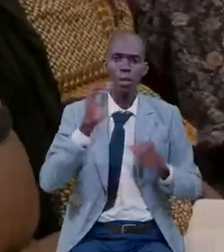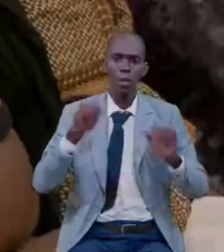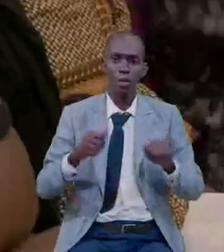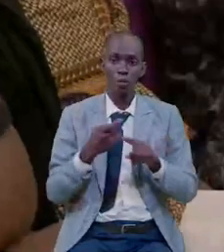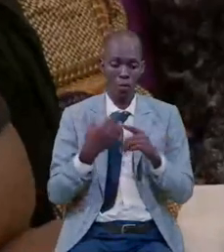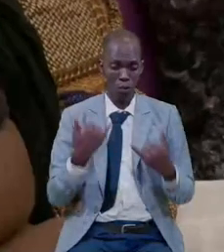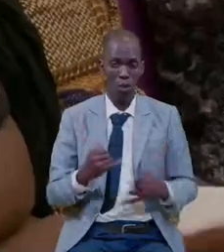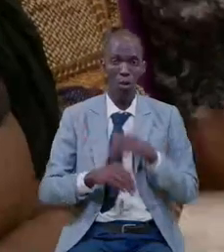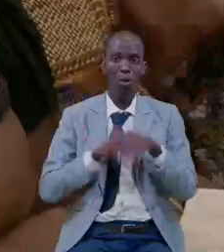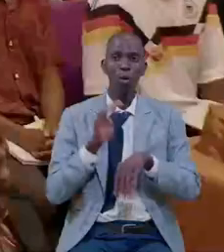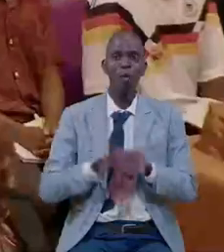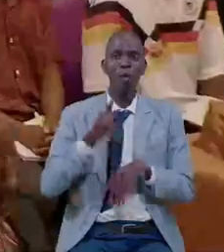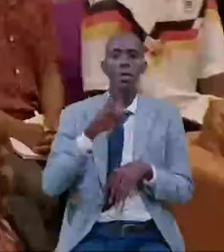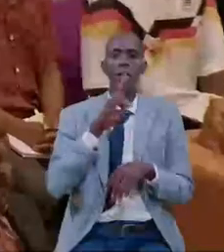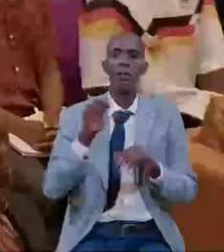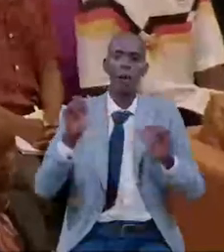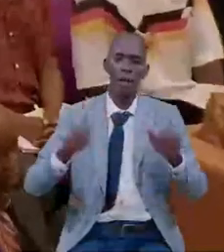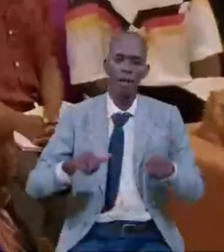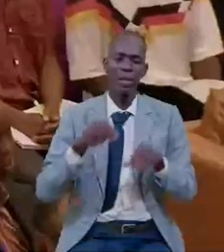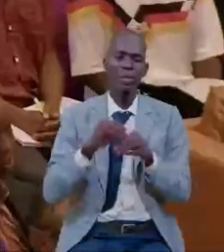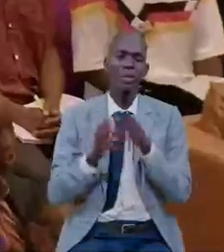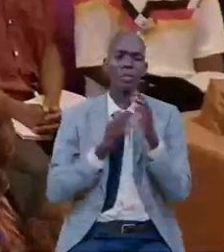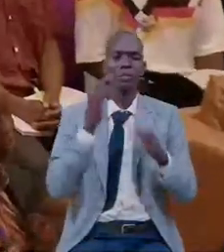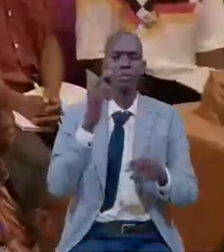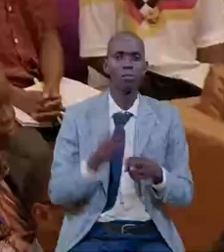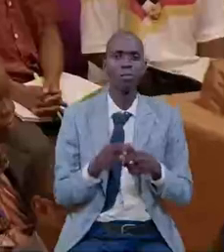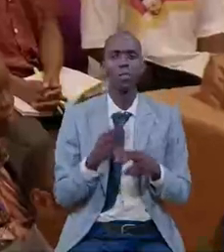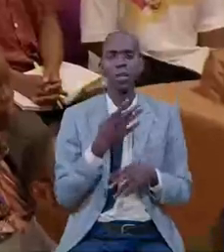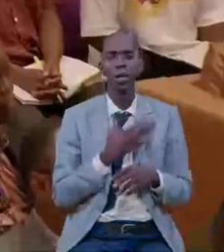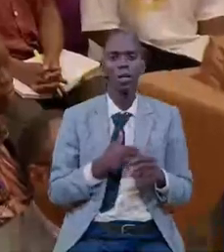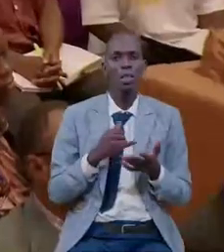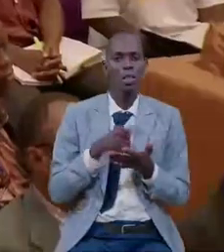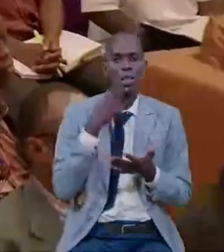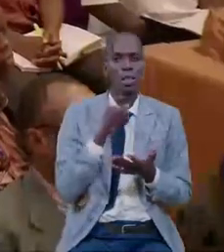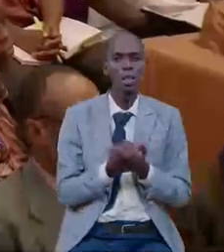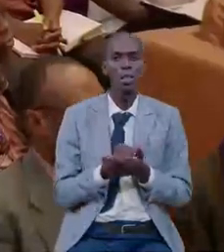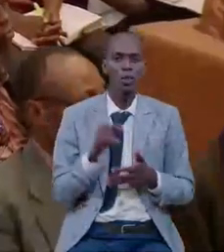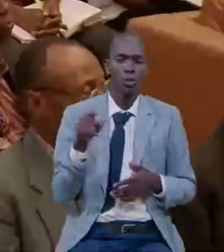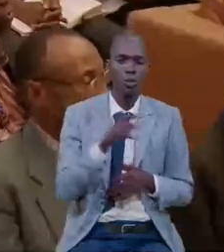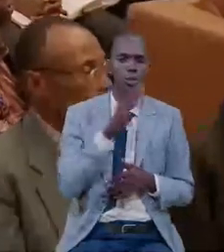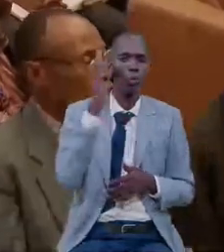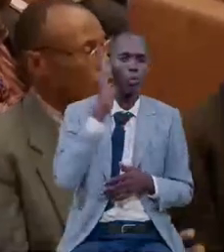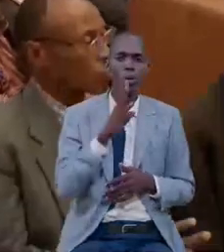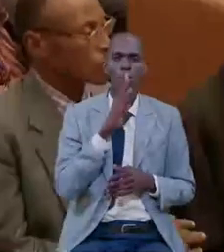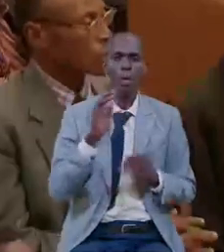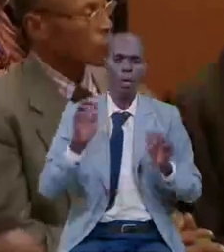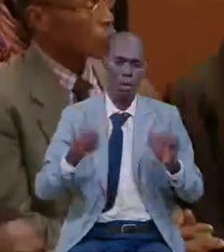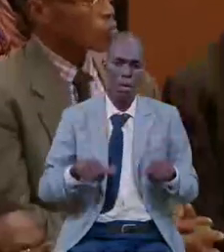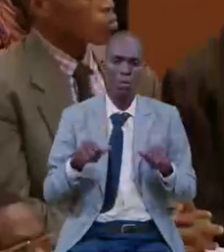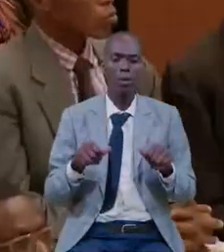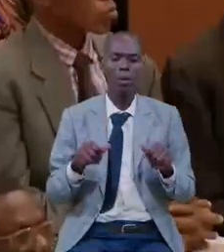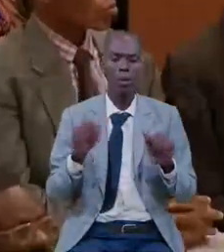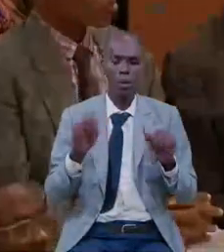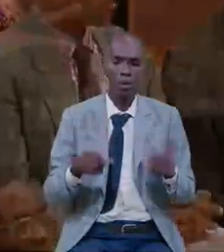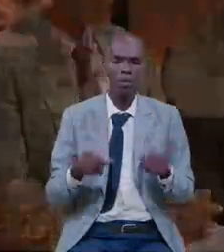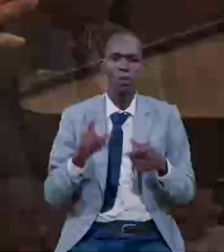vous serez capable. Aujourd'hui, vous êtes capable au nom de Jésus-Christ, avec lequel vous pourrez éteindre